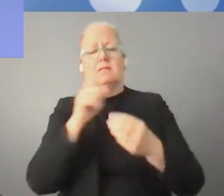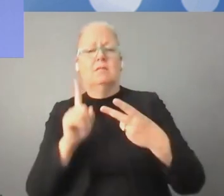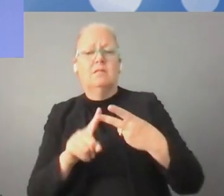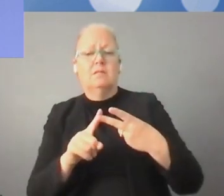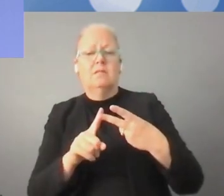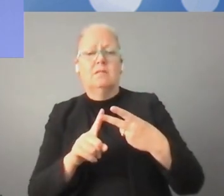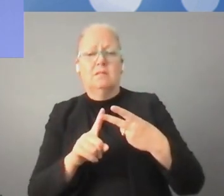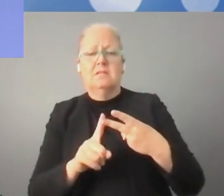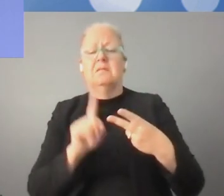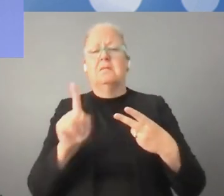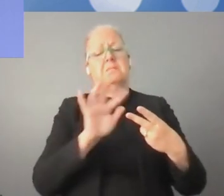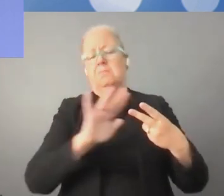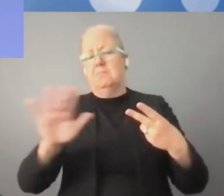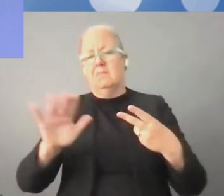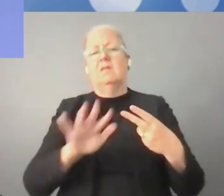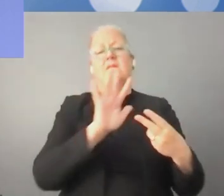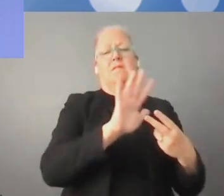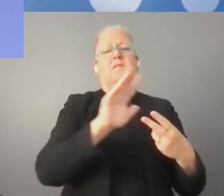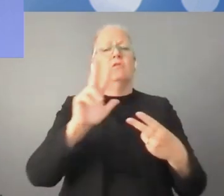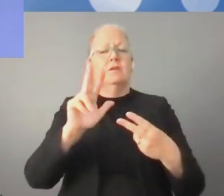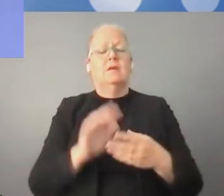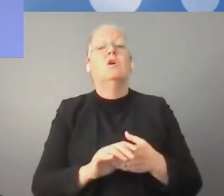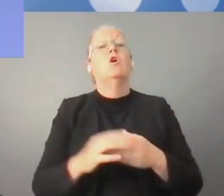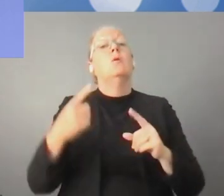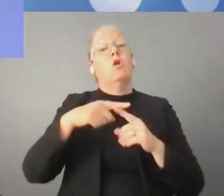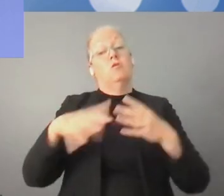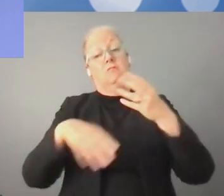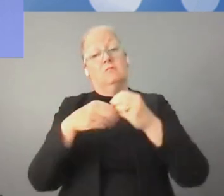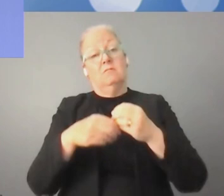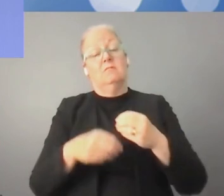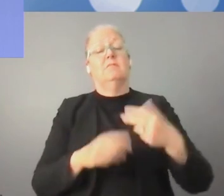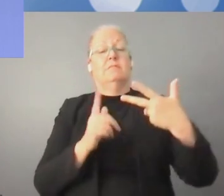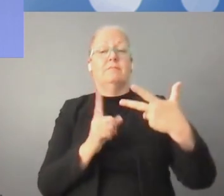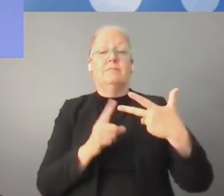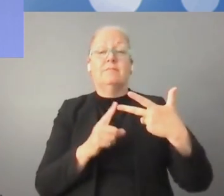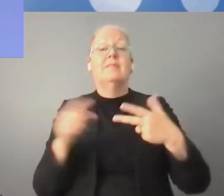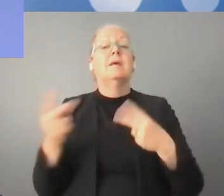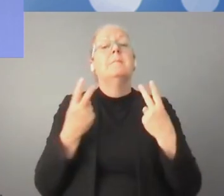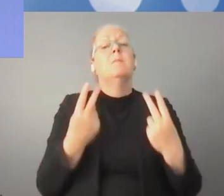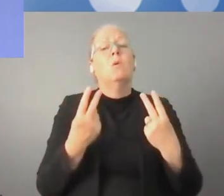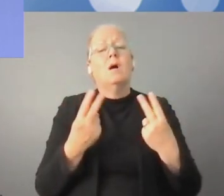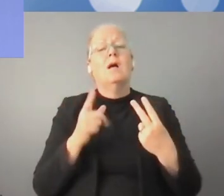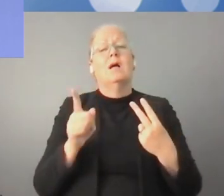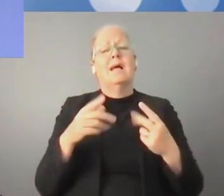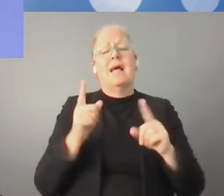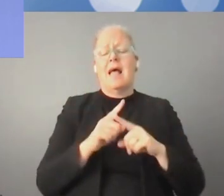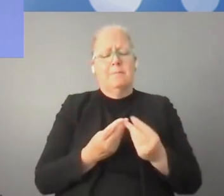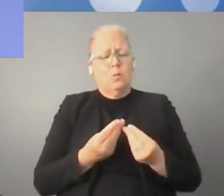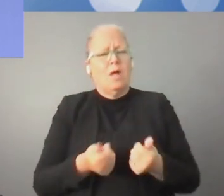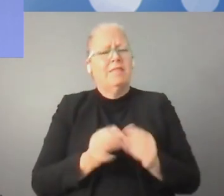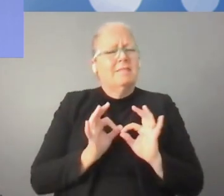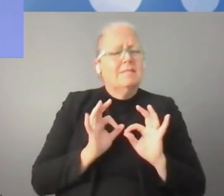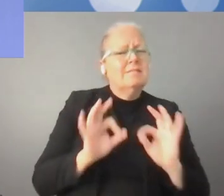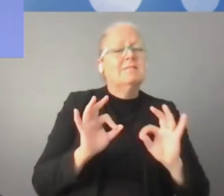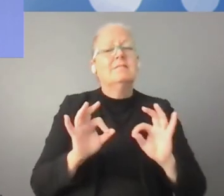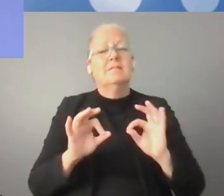三个作品，这是肖邦的阿斯杜，还有 Killer 的一